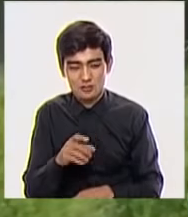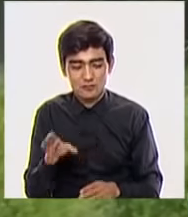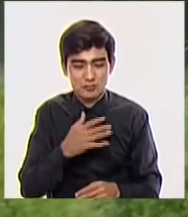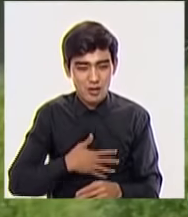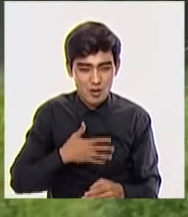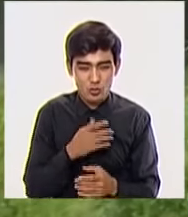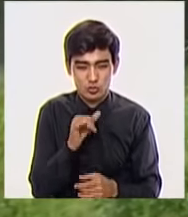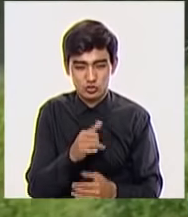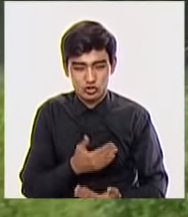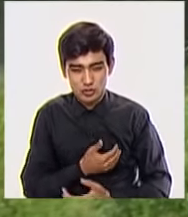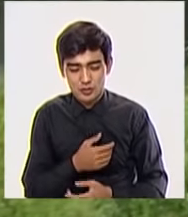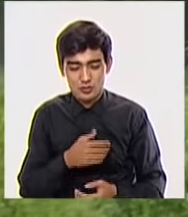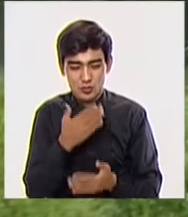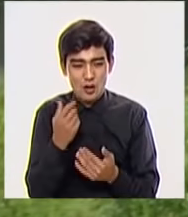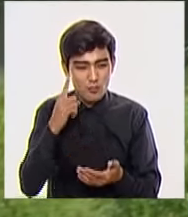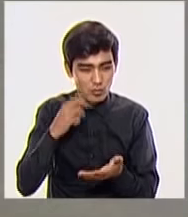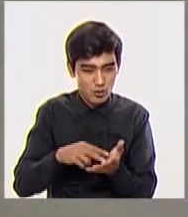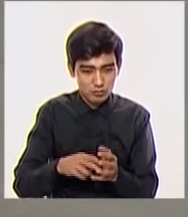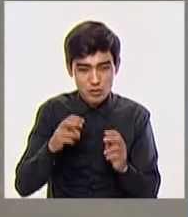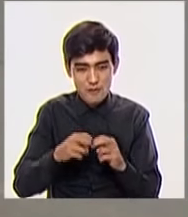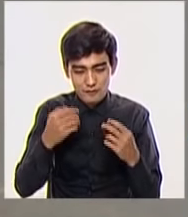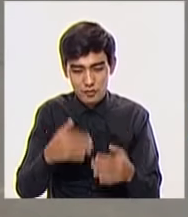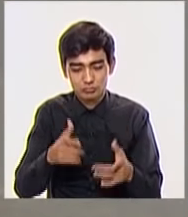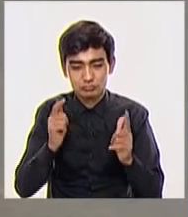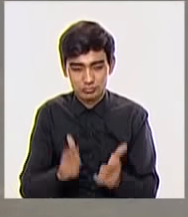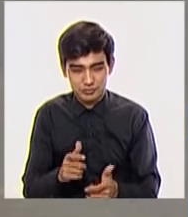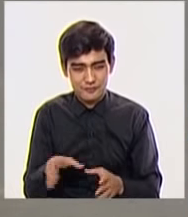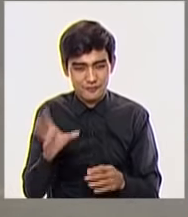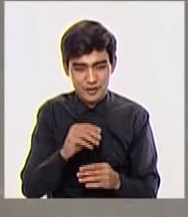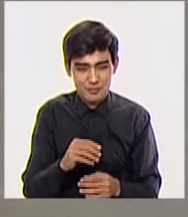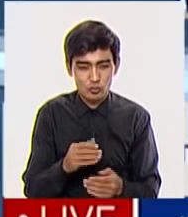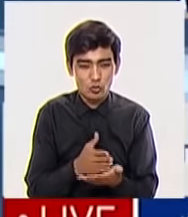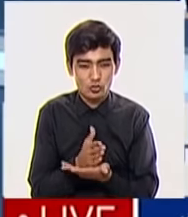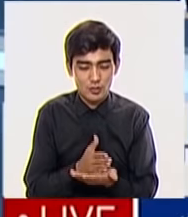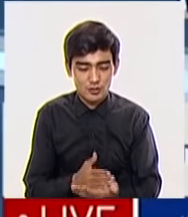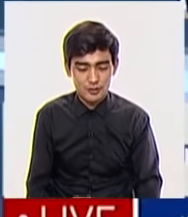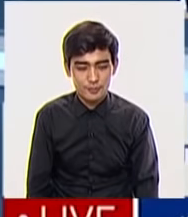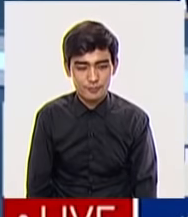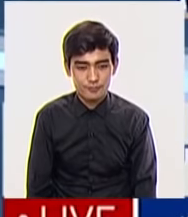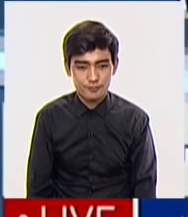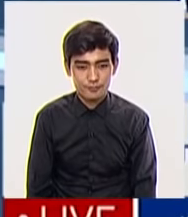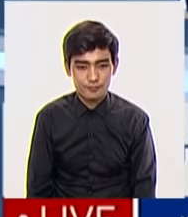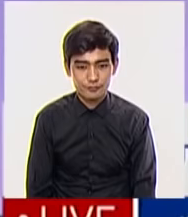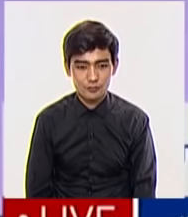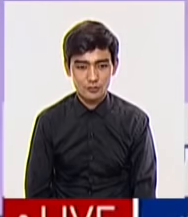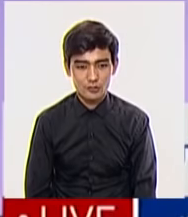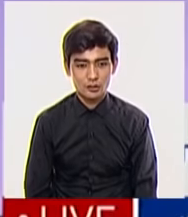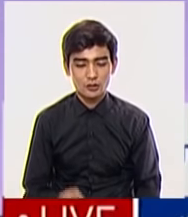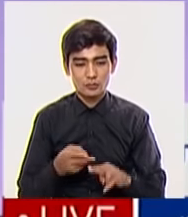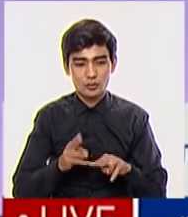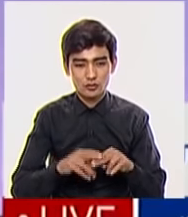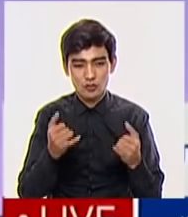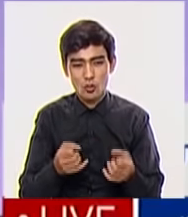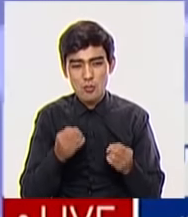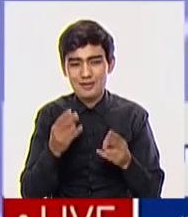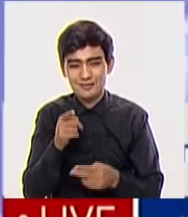жителей нет. Проект газификации прошел экспертизу и согласование со всеми службами. Поэтому никаких там сегодня